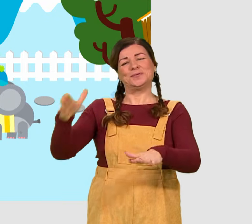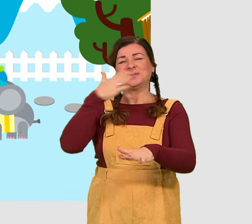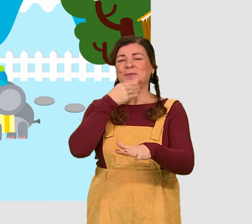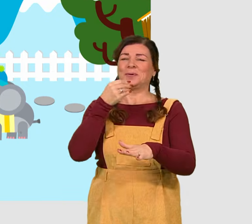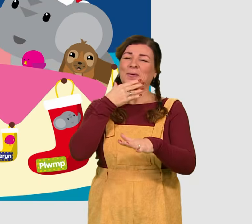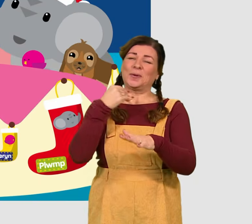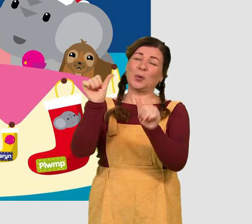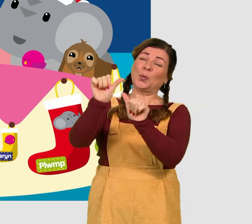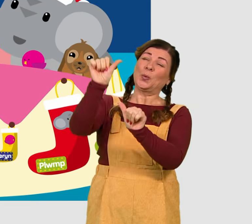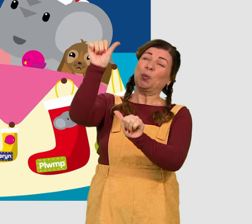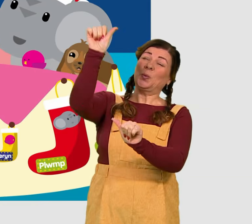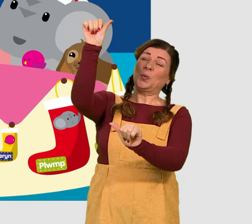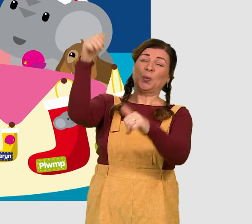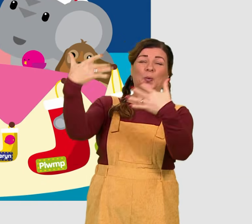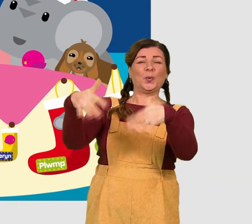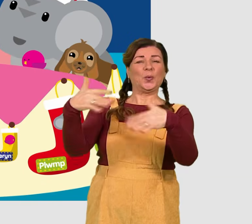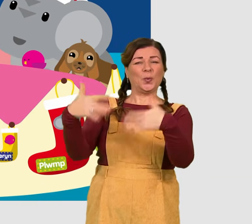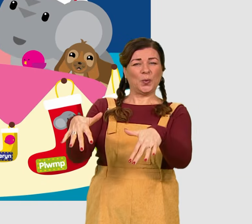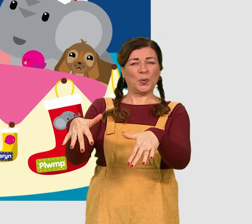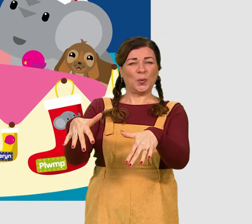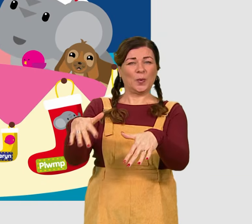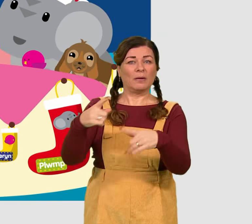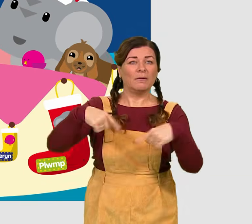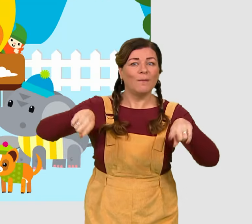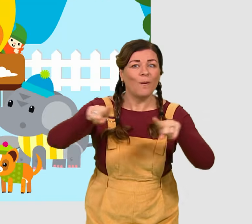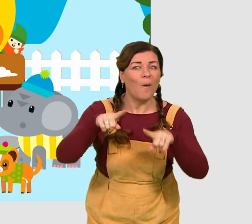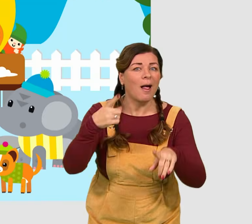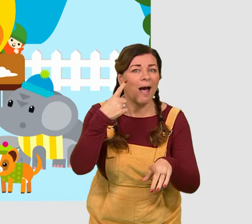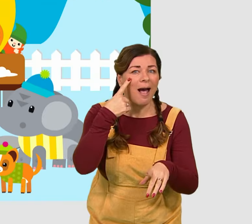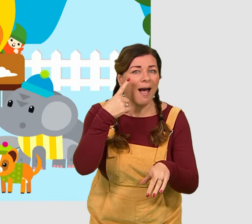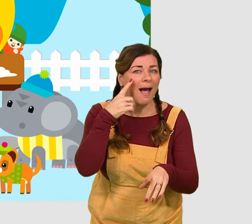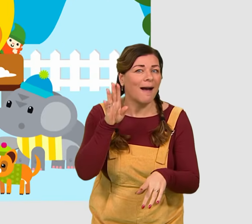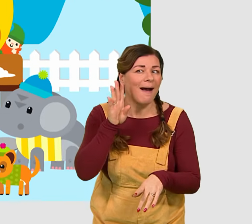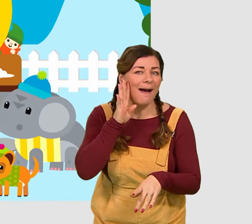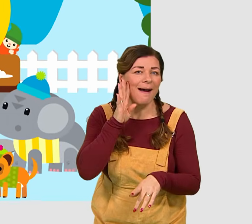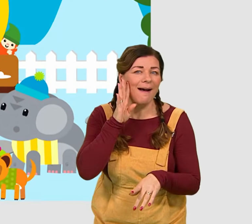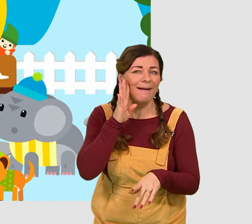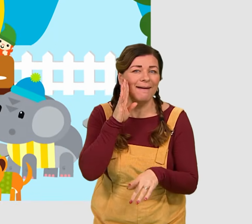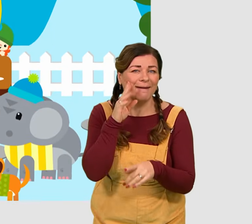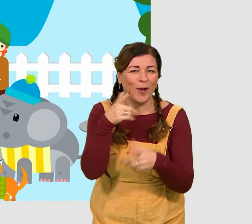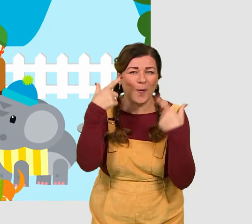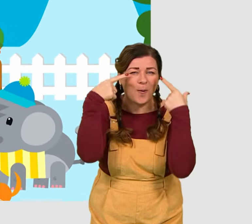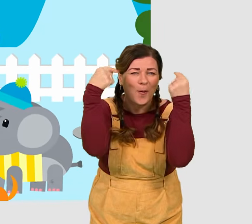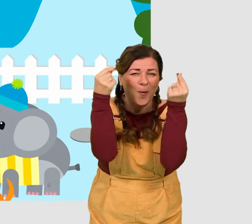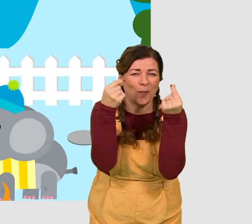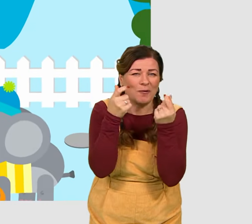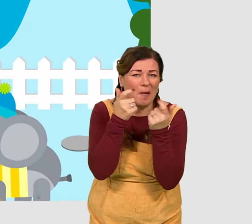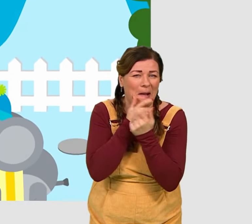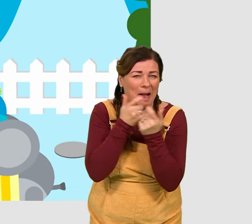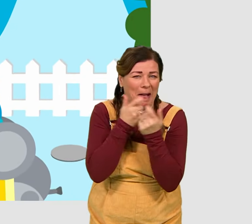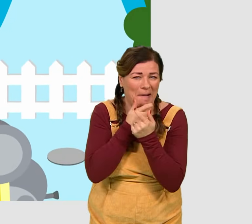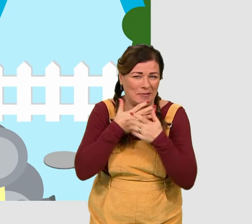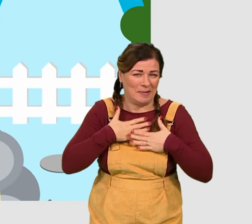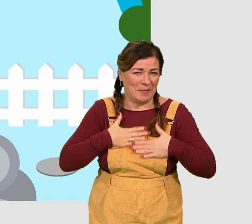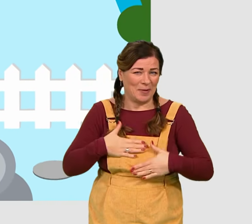dlos. Ac os wnewch chi wrando'n astyd, efallai glywch chi gorach bach mewn siwt werdd a